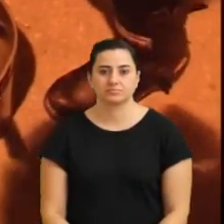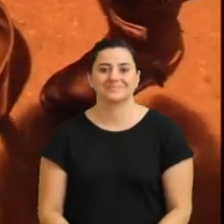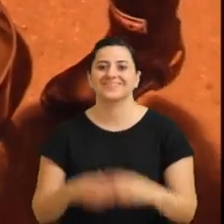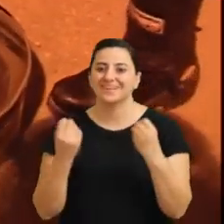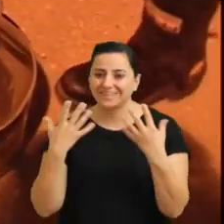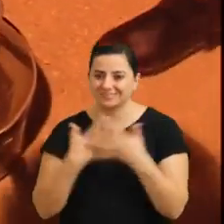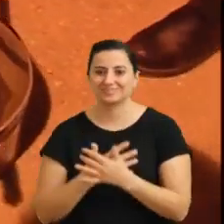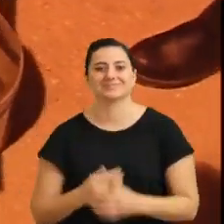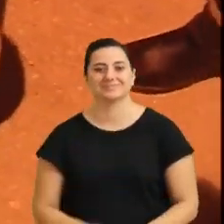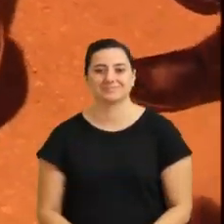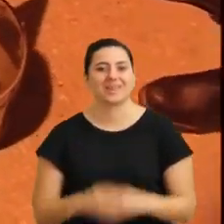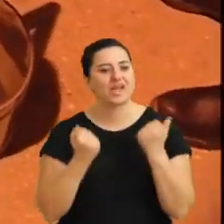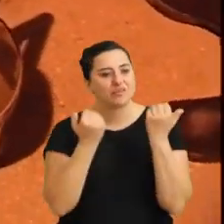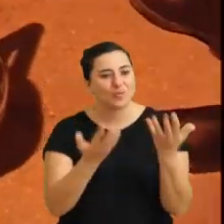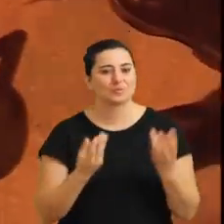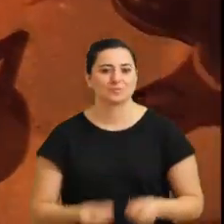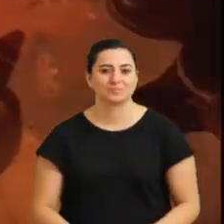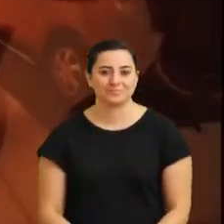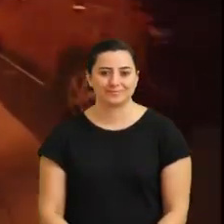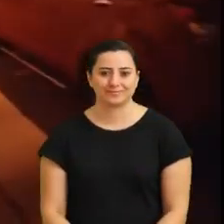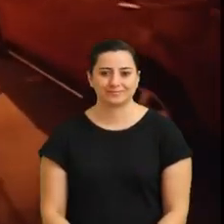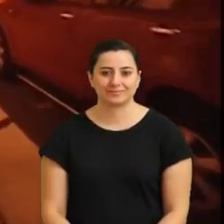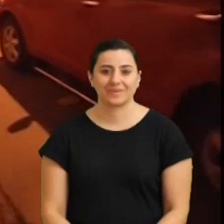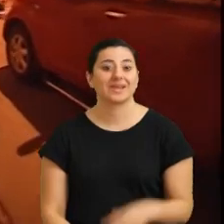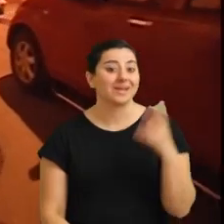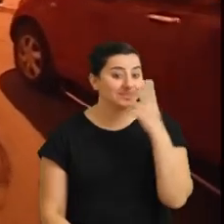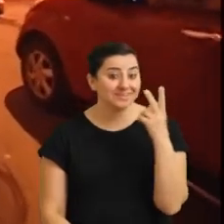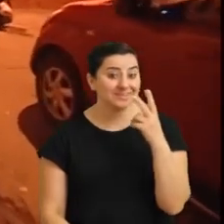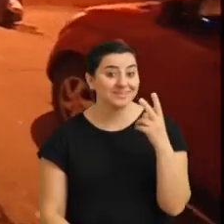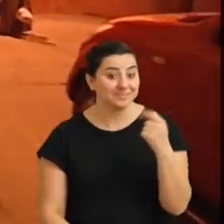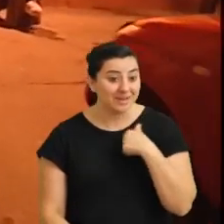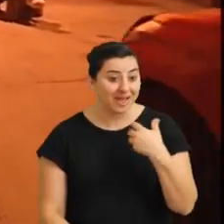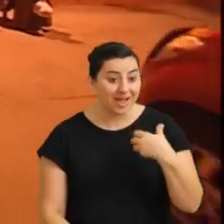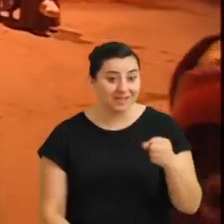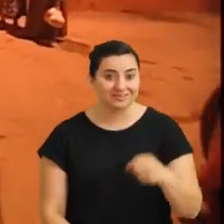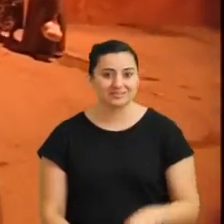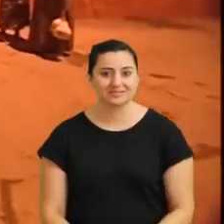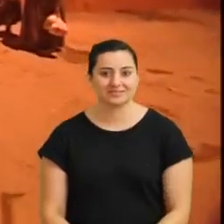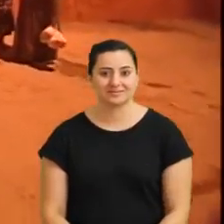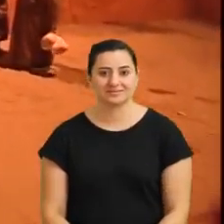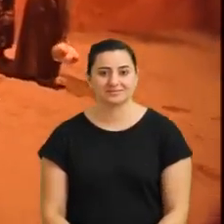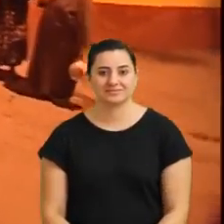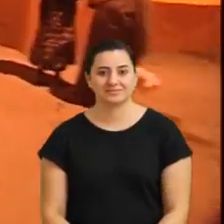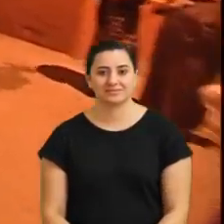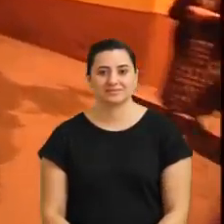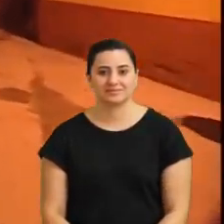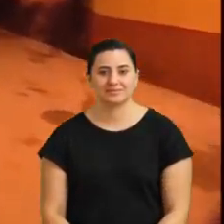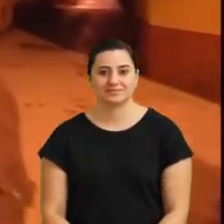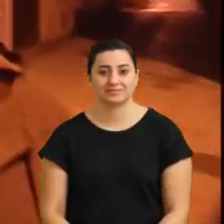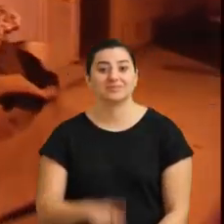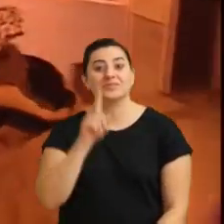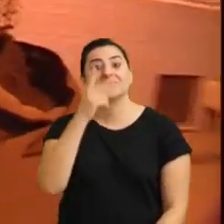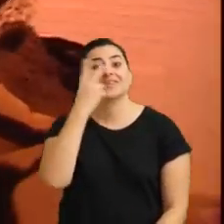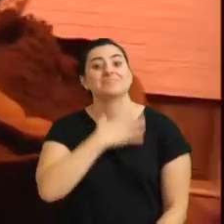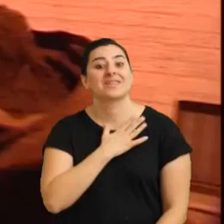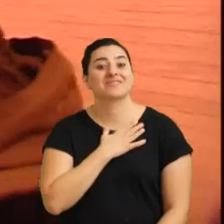İyi akşamlar teyzeciğim. Afiyet olsun, sağ olun. Teyze benden al. Duydunuz mu? Teyze Boğaz'a dur benden al teyze